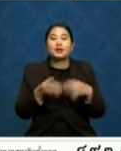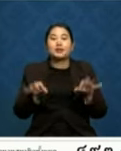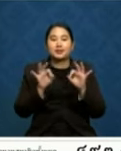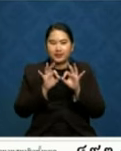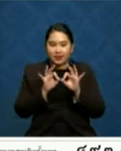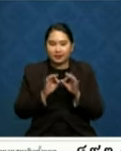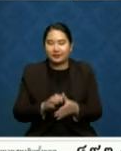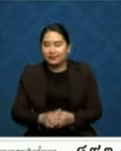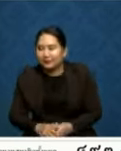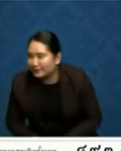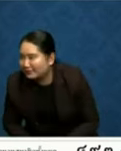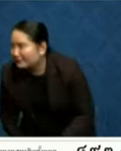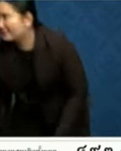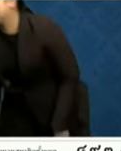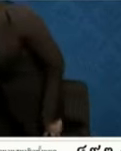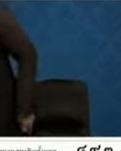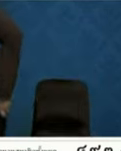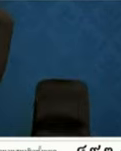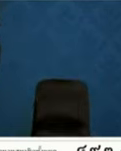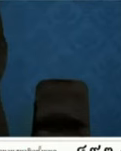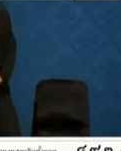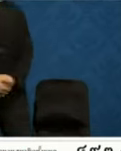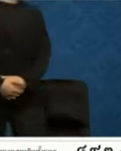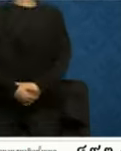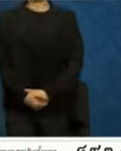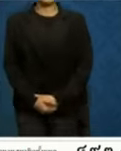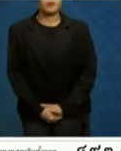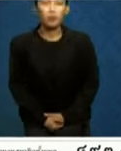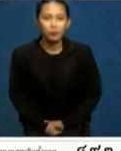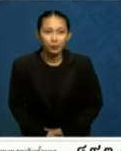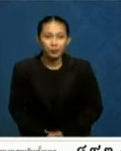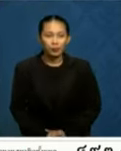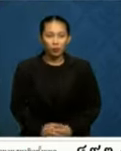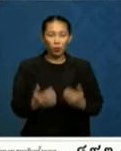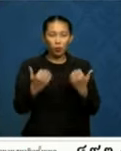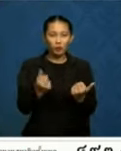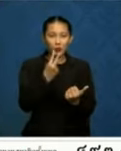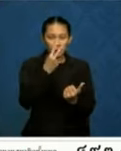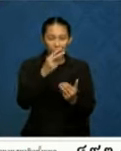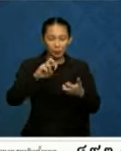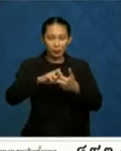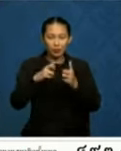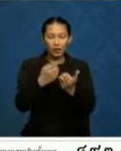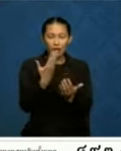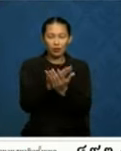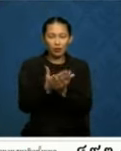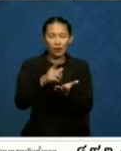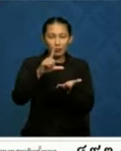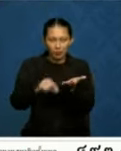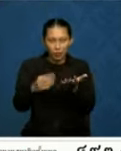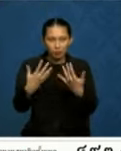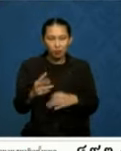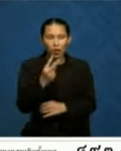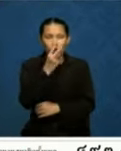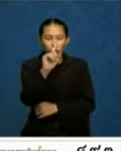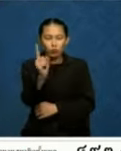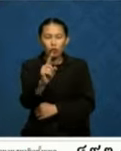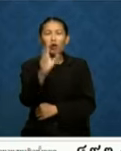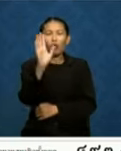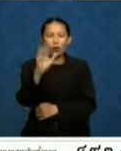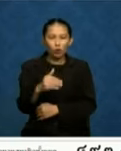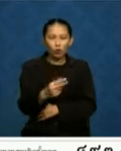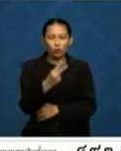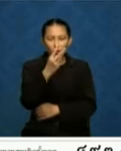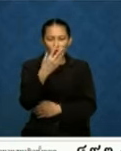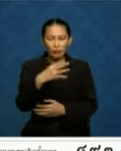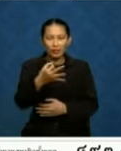ญวันนี้เราได้เห็นภาพของปัญหาราคาตกต่ำแล้วนั้นจึงเป็นมิติที่ดีนะครับที่เราเองนั้นได้เห็นว่าเขาก็เ